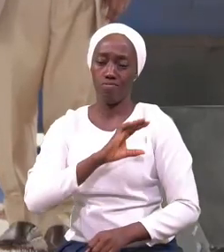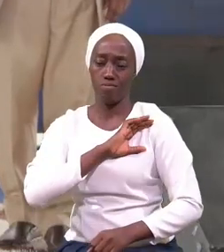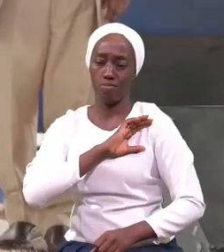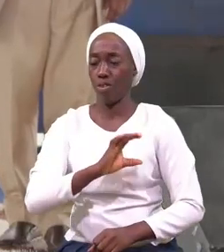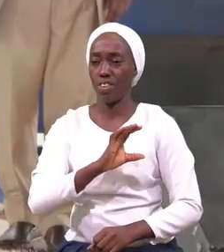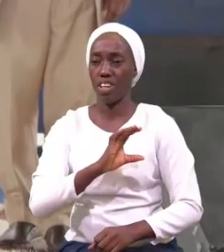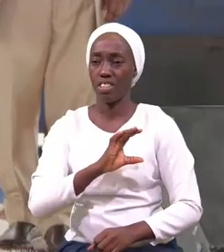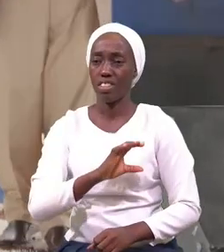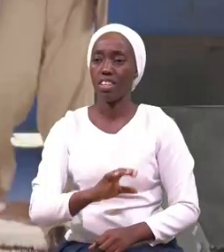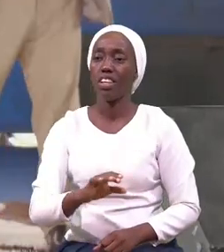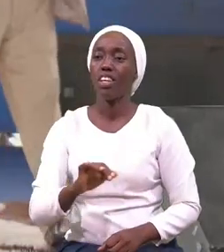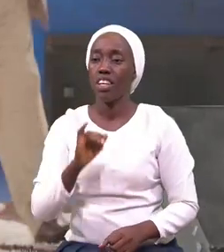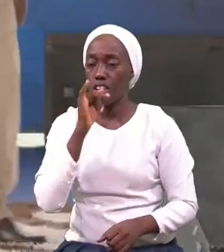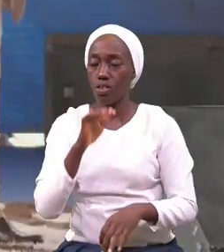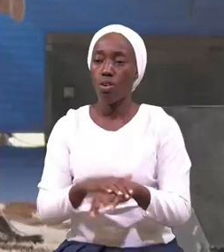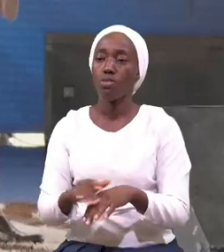confiance est pour vous.